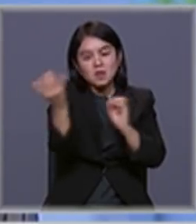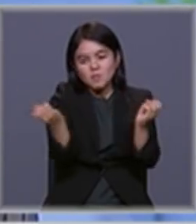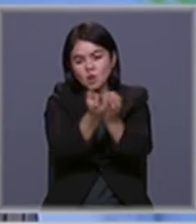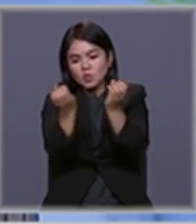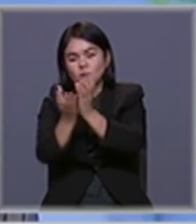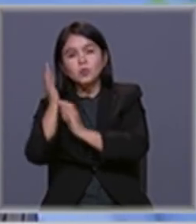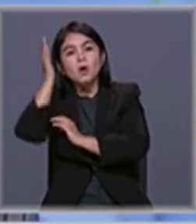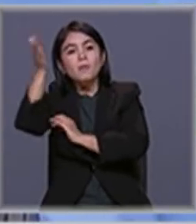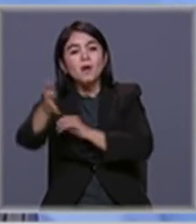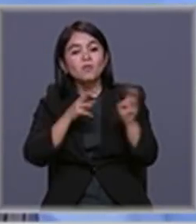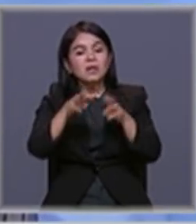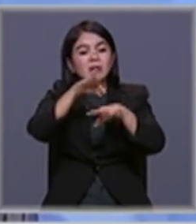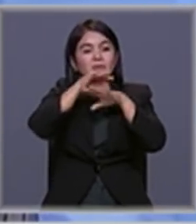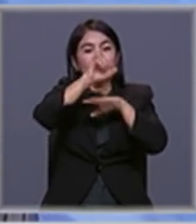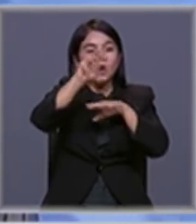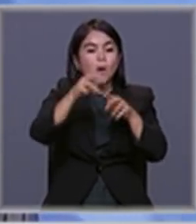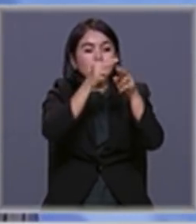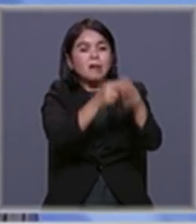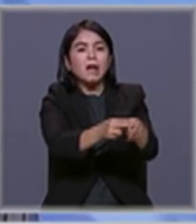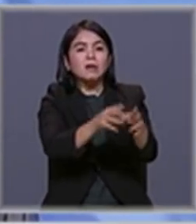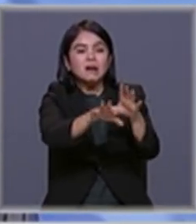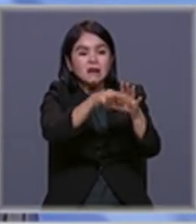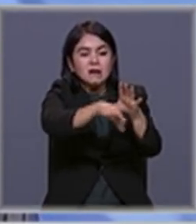คุณคิดได้ไงว่าคุณจะเลือกสว.ด้วยวิธีนี้แล้วมันจะได้คน